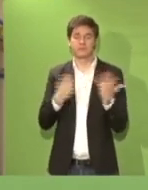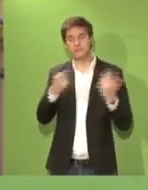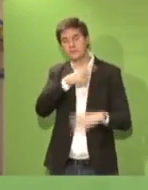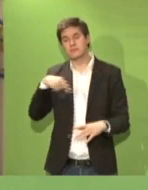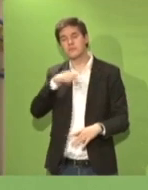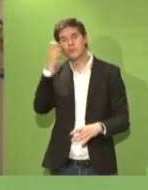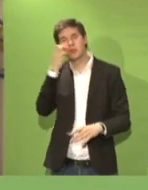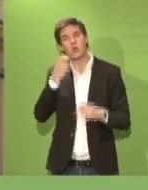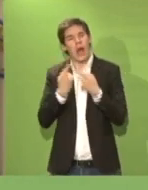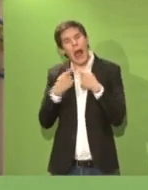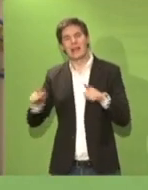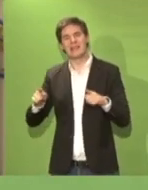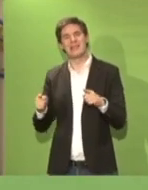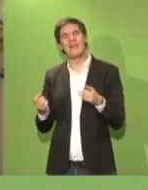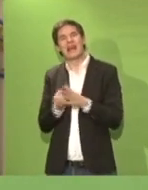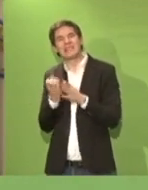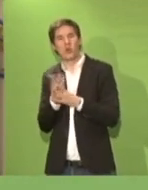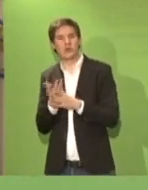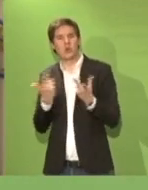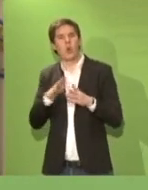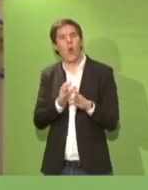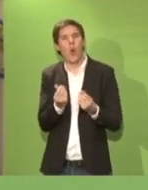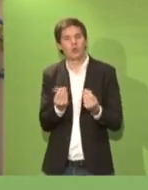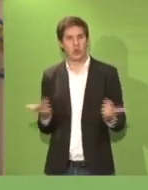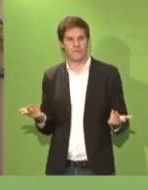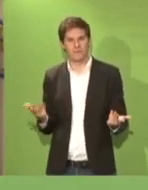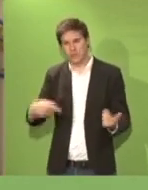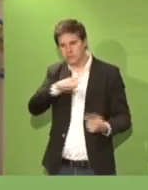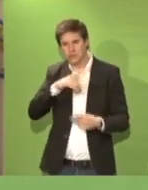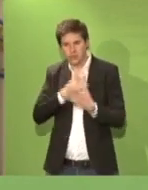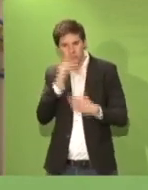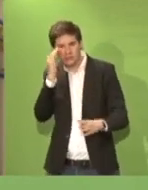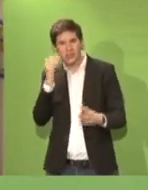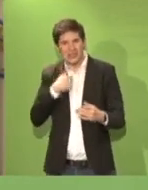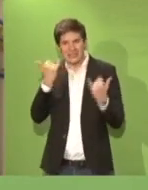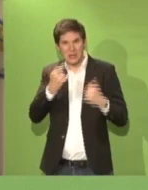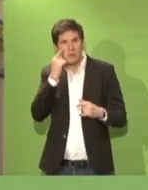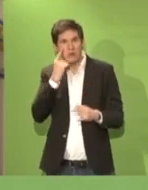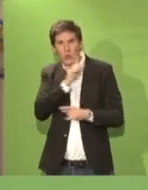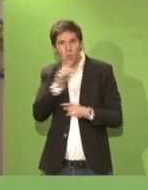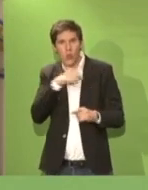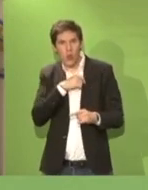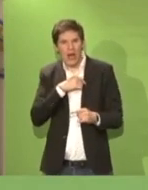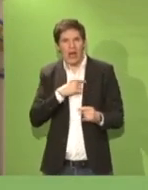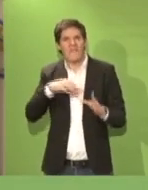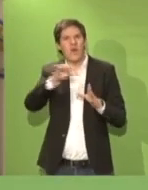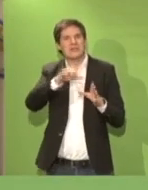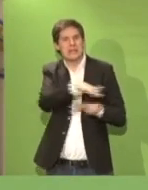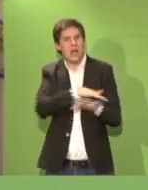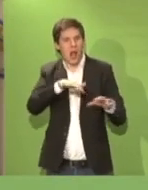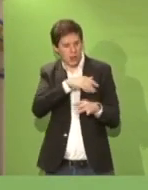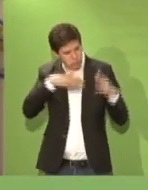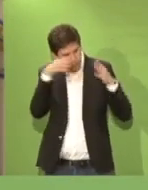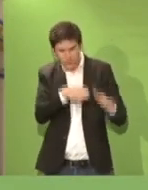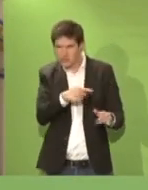alternative Ressourcen und Rohstoffe erschließen. Unsere Abhängigkeit von fossilen Rohstoffen, insbesondere diese Abhängigkeit,